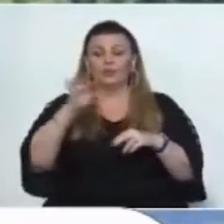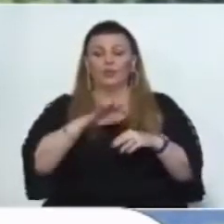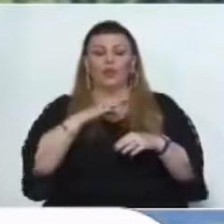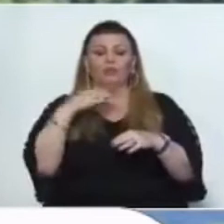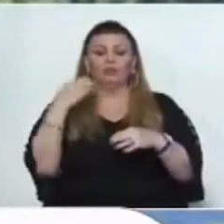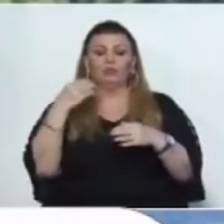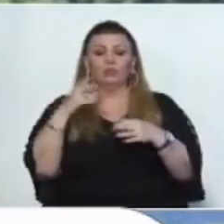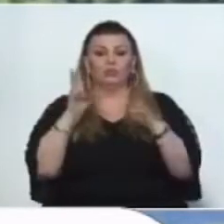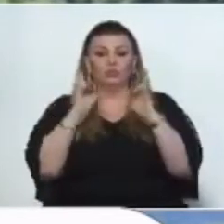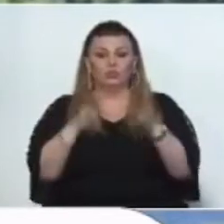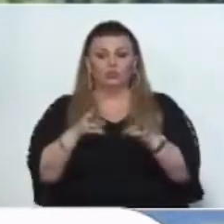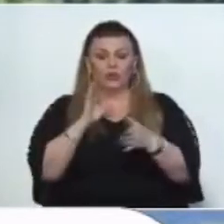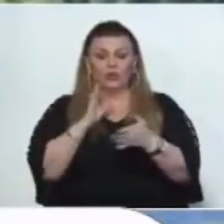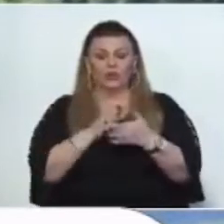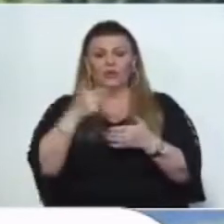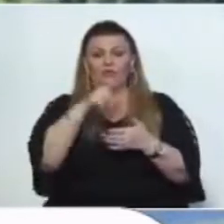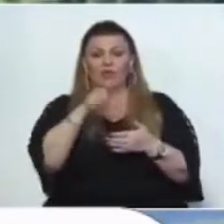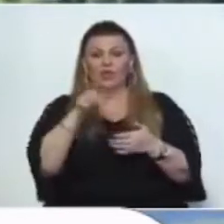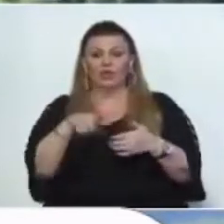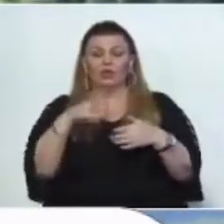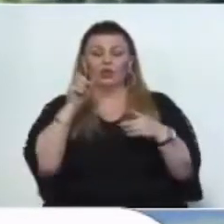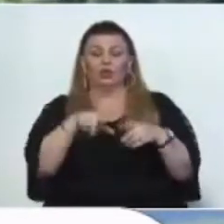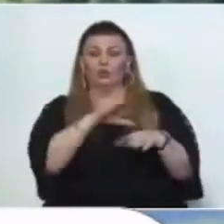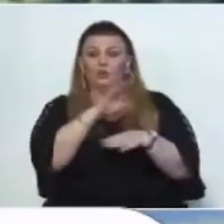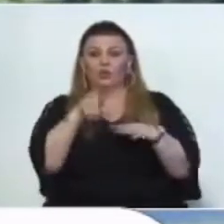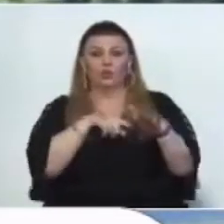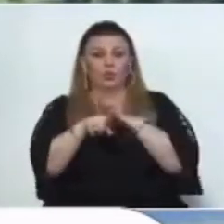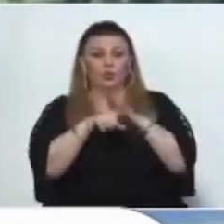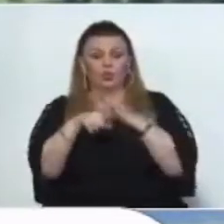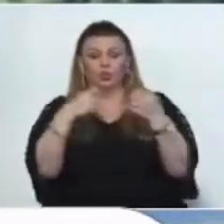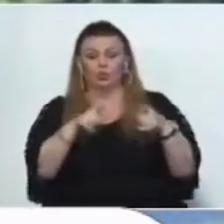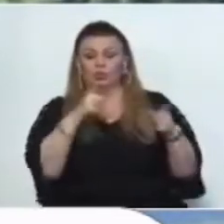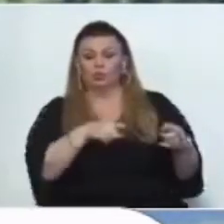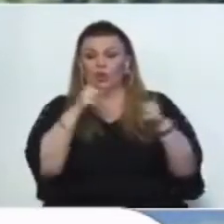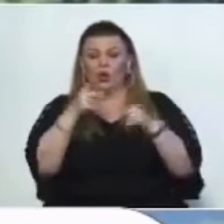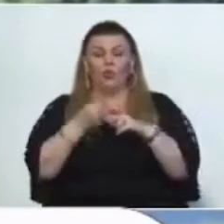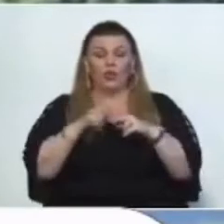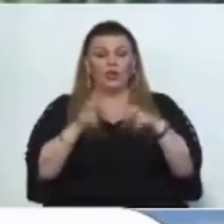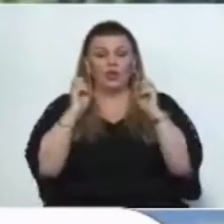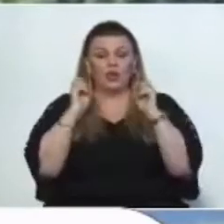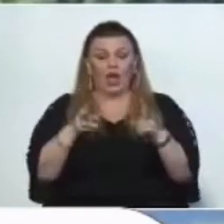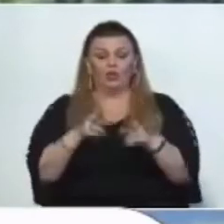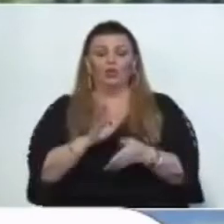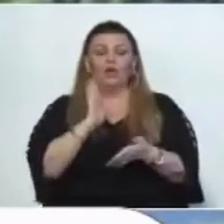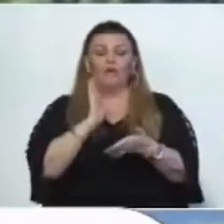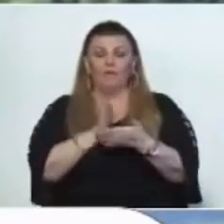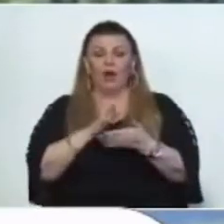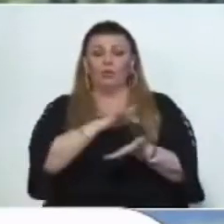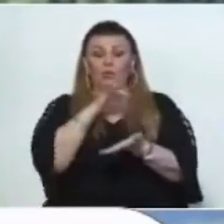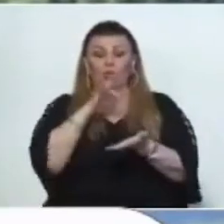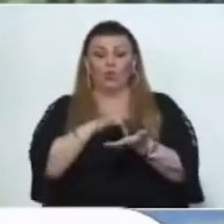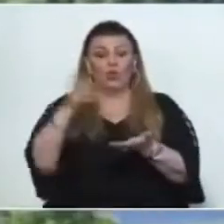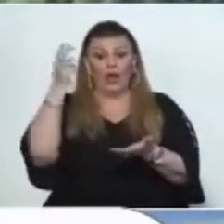vilayətin bəzi hissələrindən vətəndaşların evakuasiyasını düşünür, çünki bu təhlükə hiss olunur. Paytaxt Kiyevdə